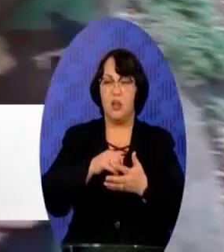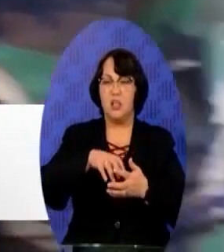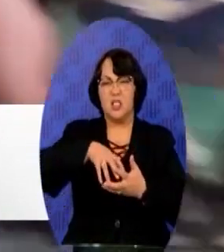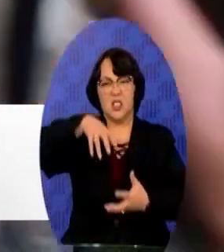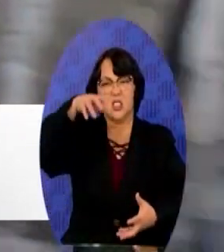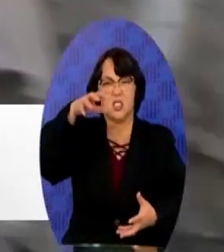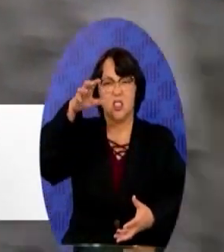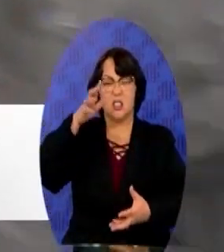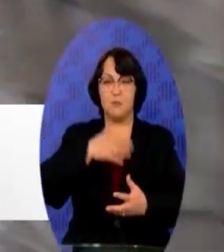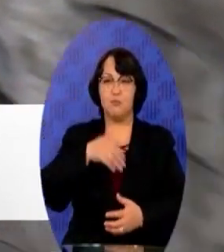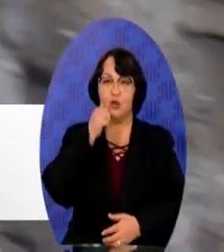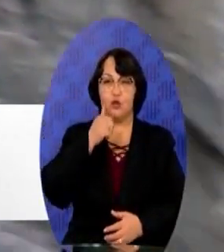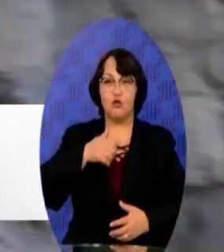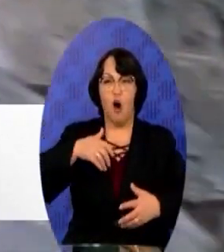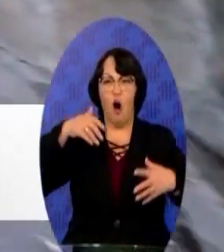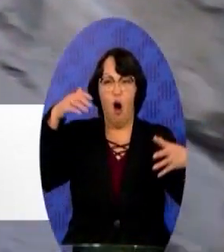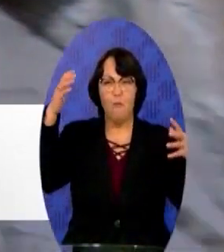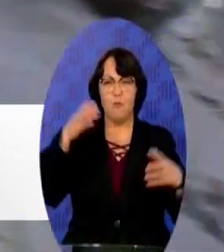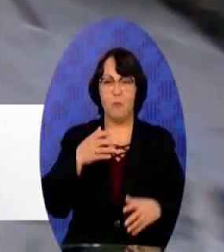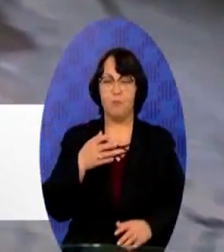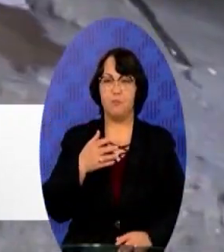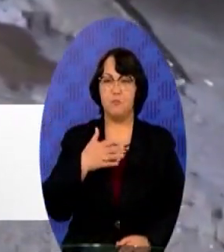байдаг. Одоо манайханд чинь одоо